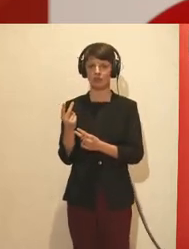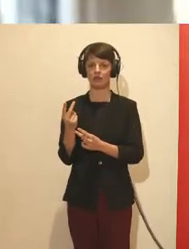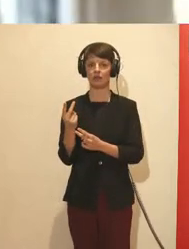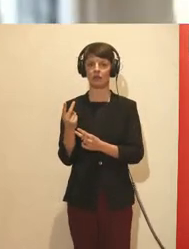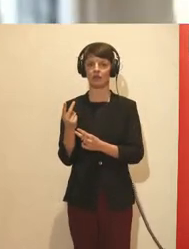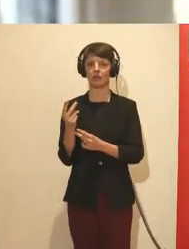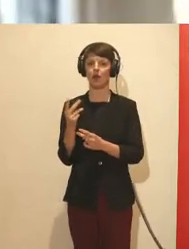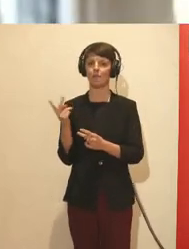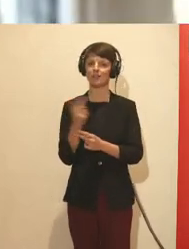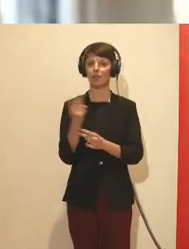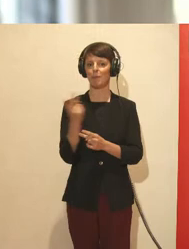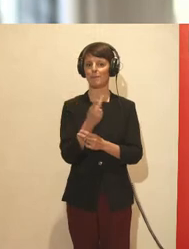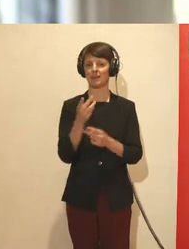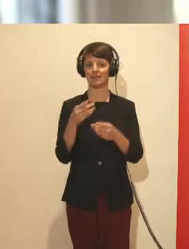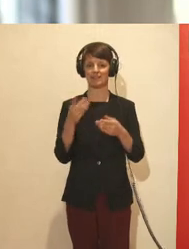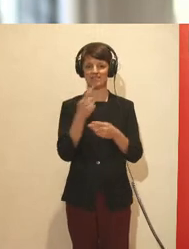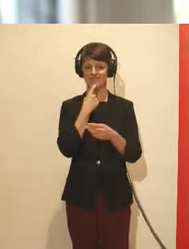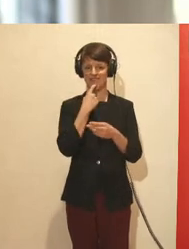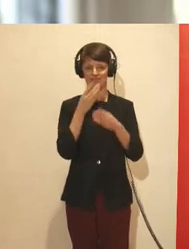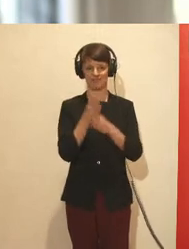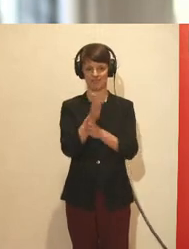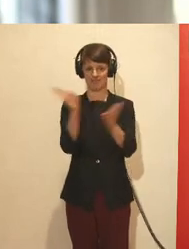in der